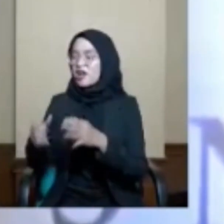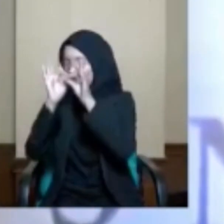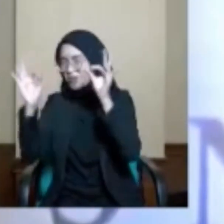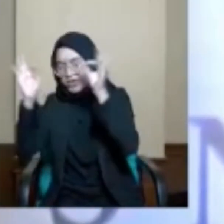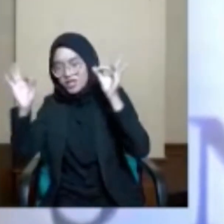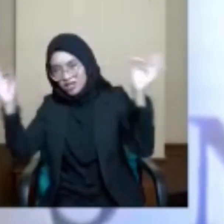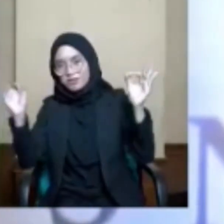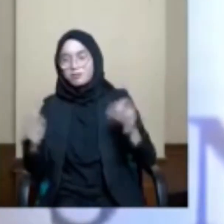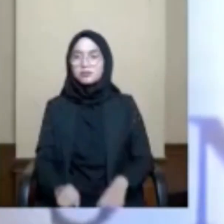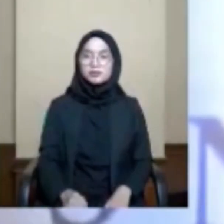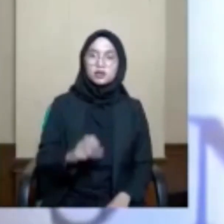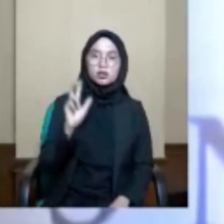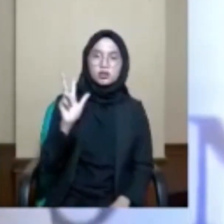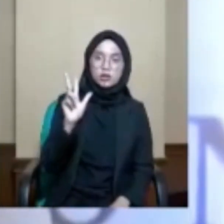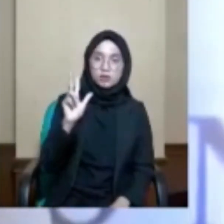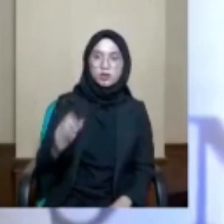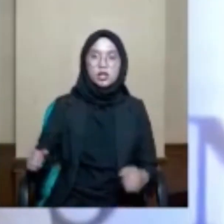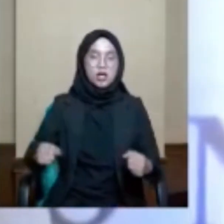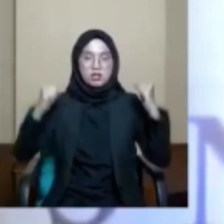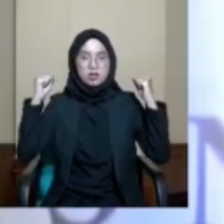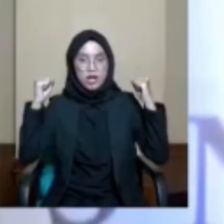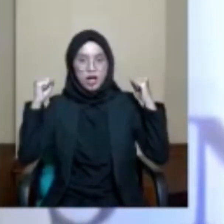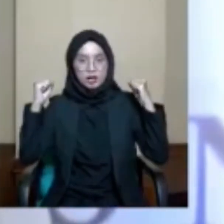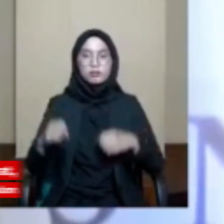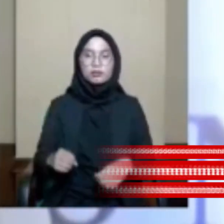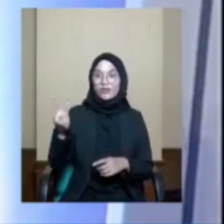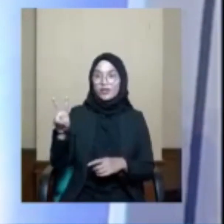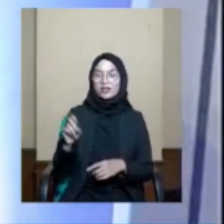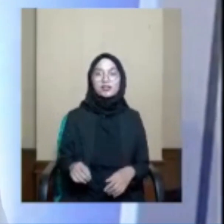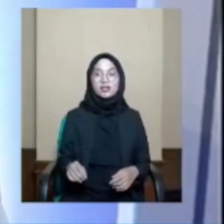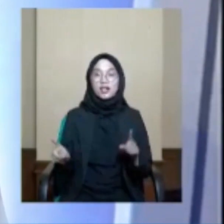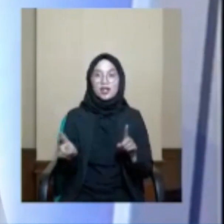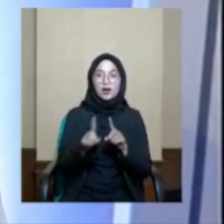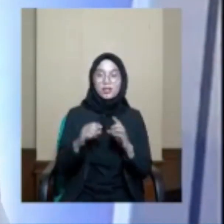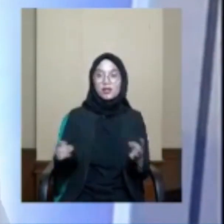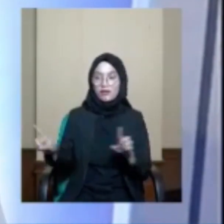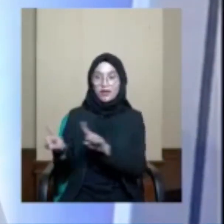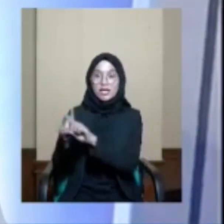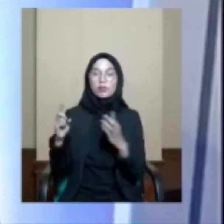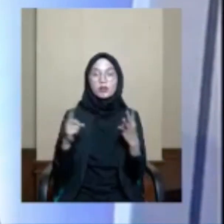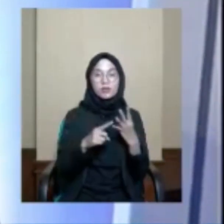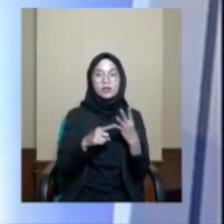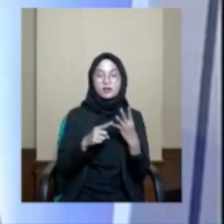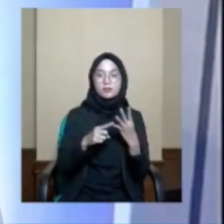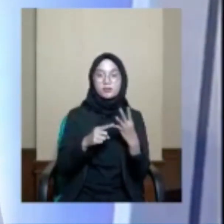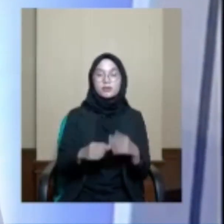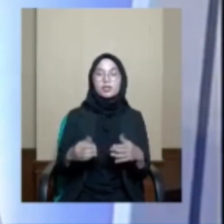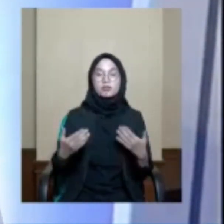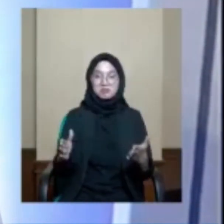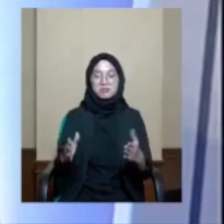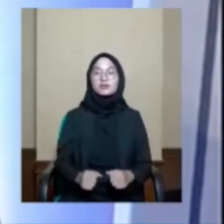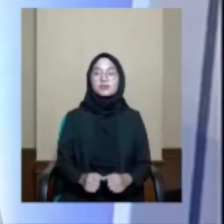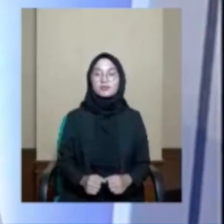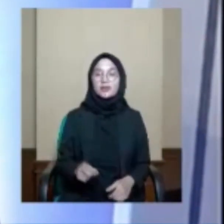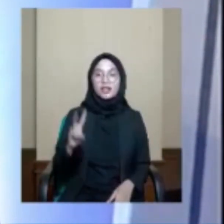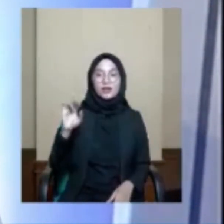sangat ekspresif. Sesekali tubuhnya bergerak ke kanan atau ke kiri untuk menegaskan pesan-pesan yang disampaikan para pasangan calon. Dengan